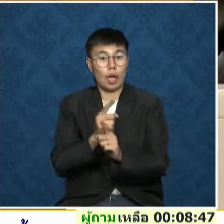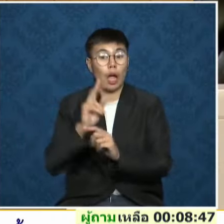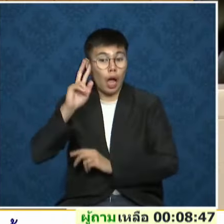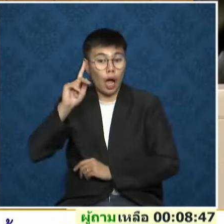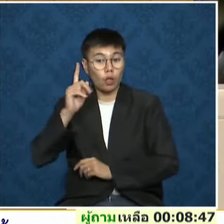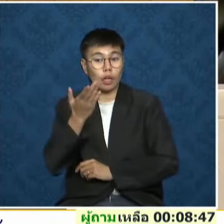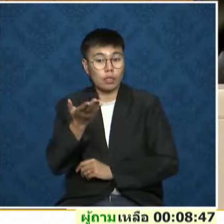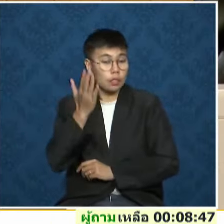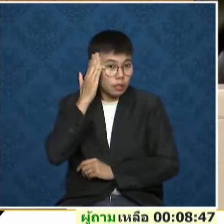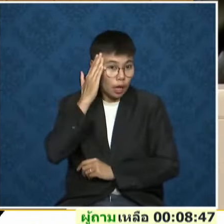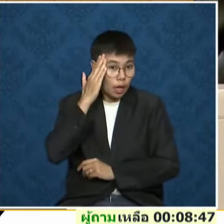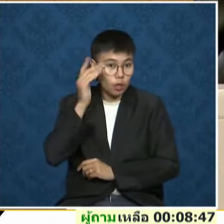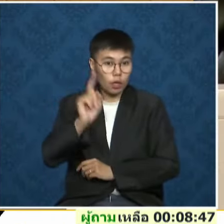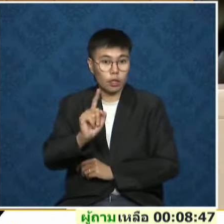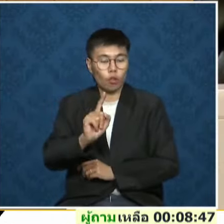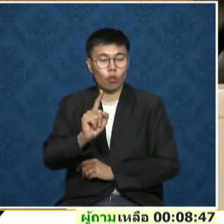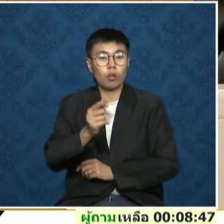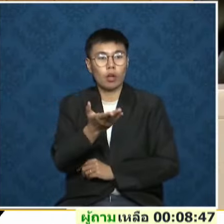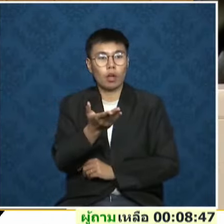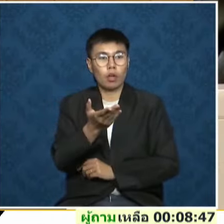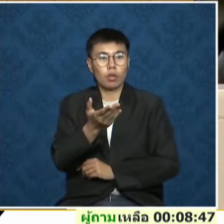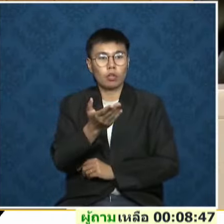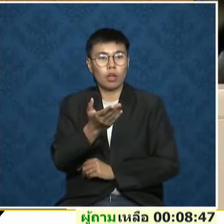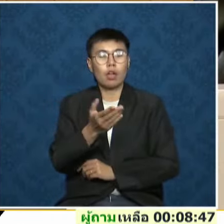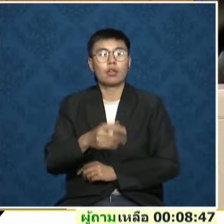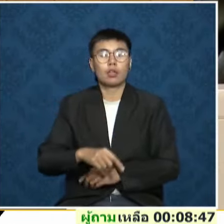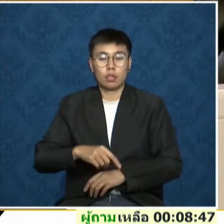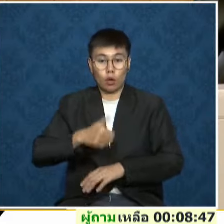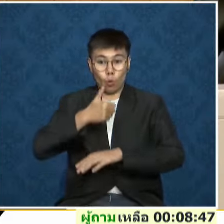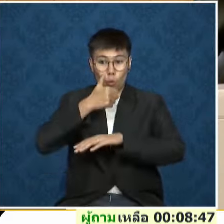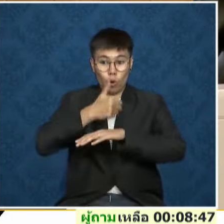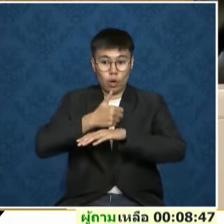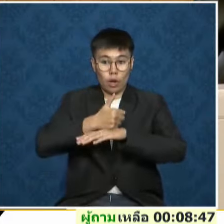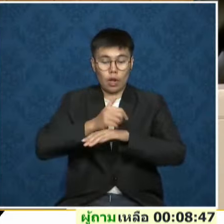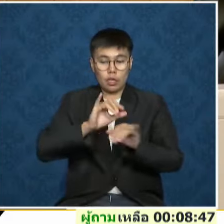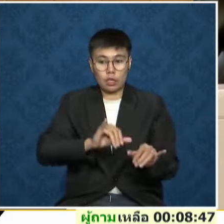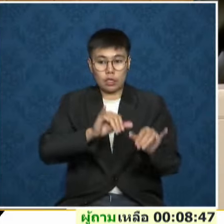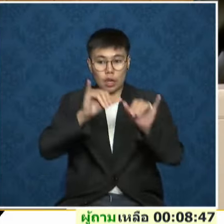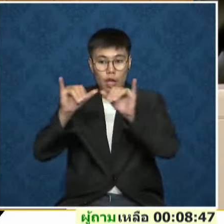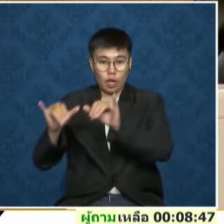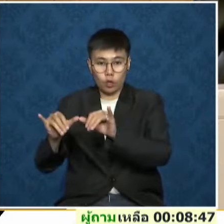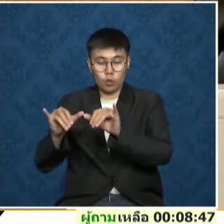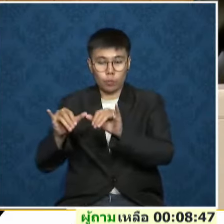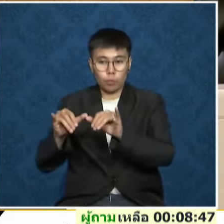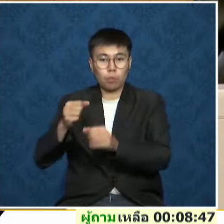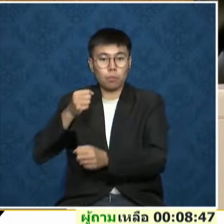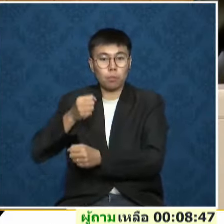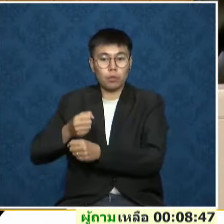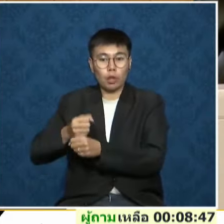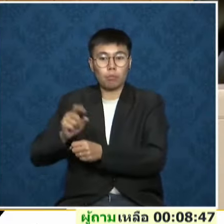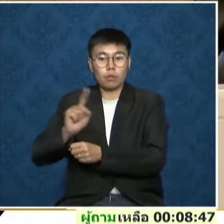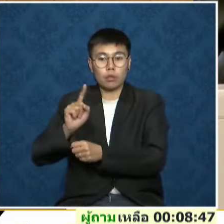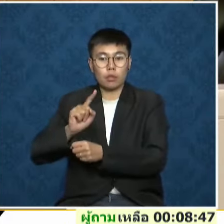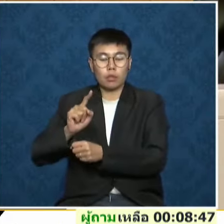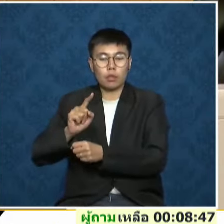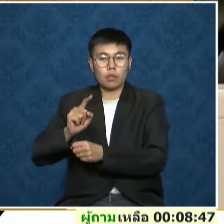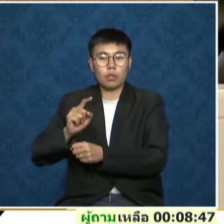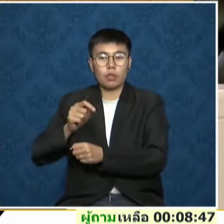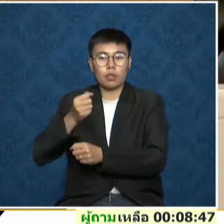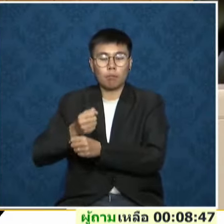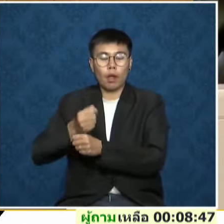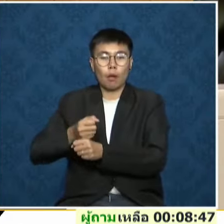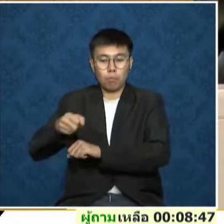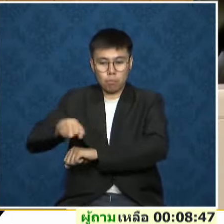บครับว่าให้ออกจากพื้นที่แล้วก็มาปฏิบัติหน้าที่ในกระทรวงสาธารณสุขนะครับอัน